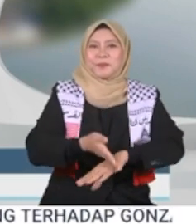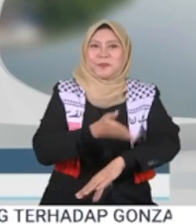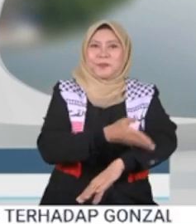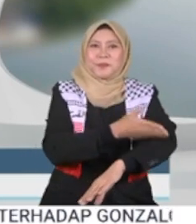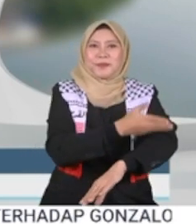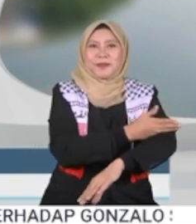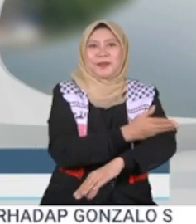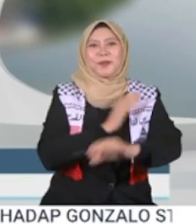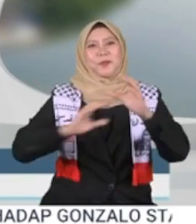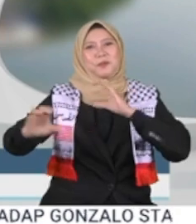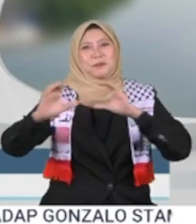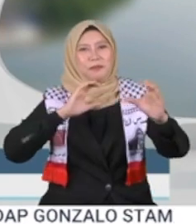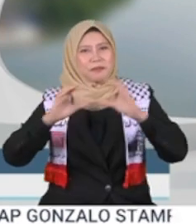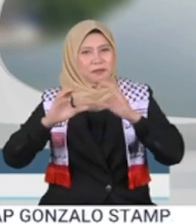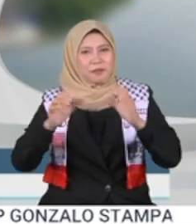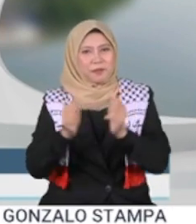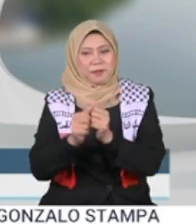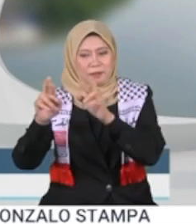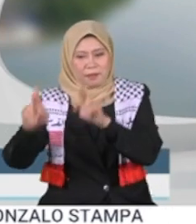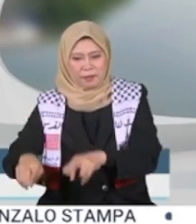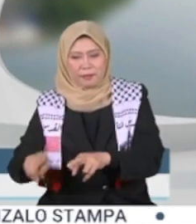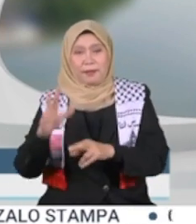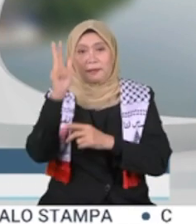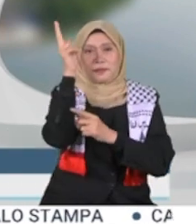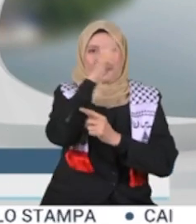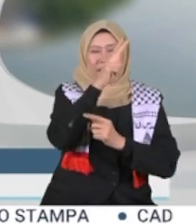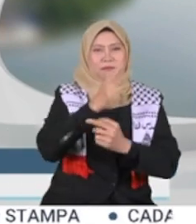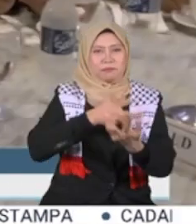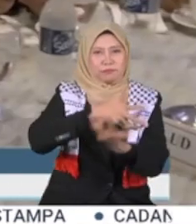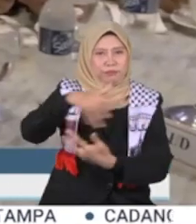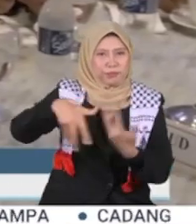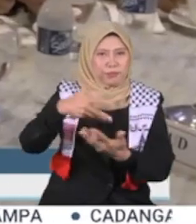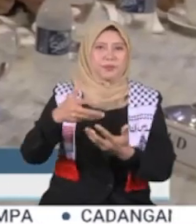baik saluran komunikasi antara rakyat dan